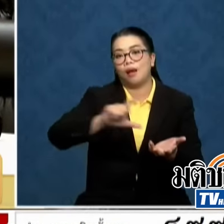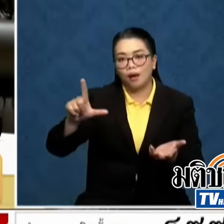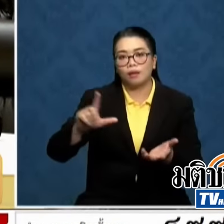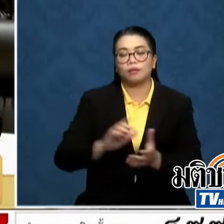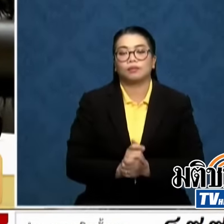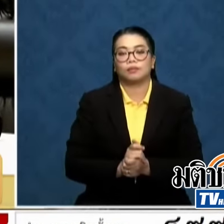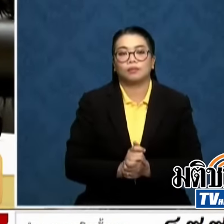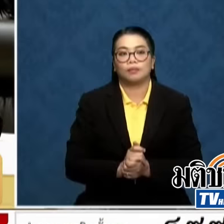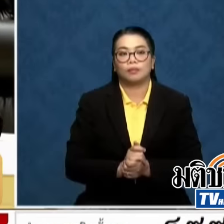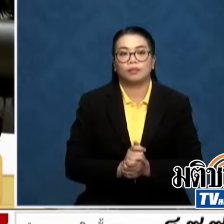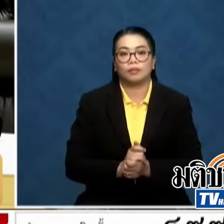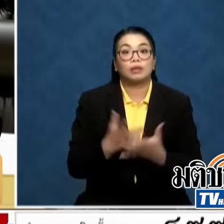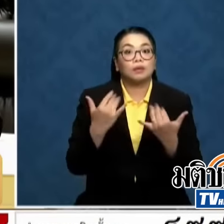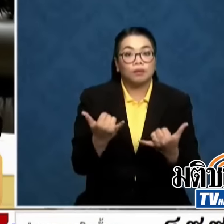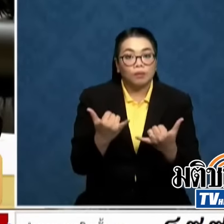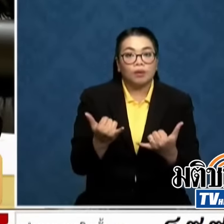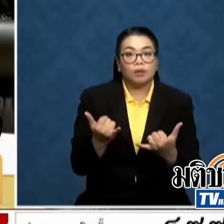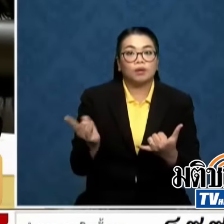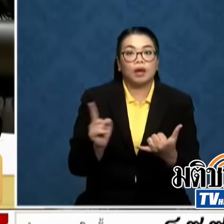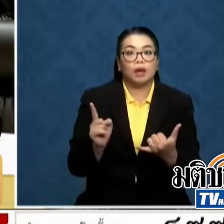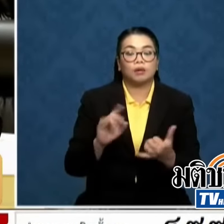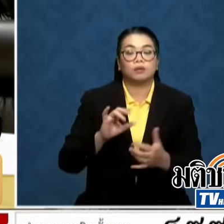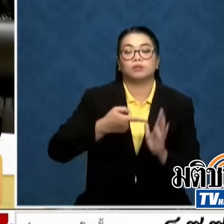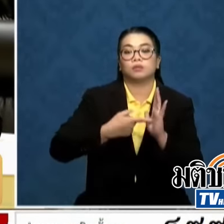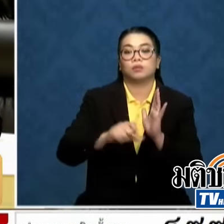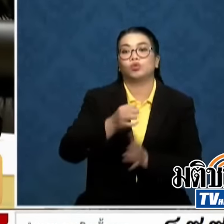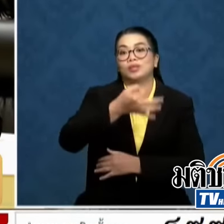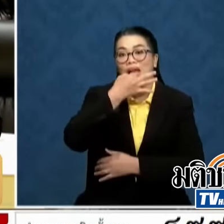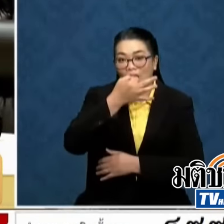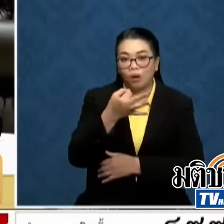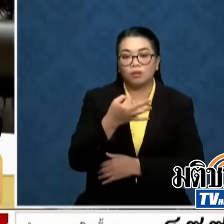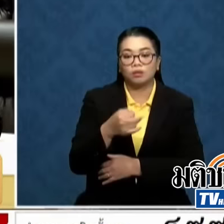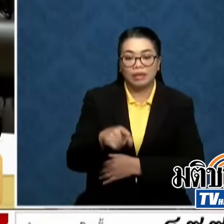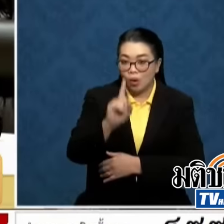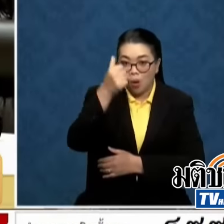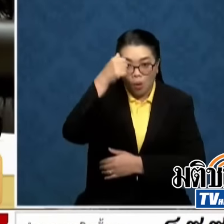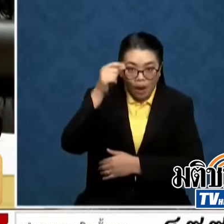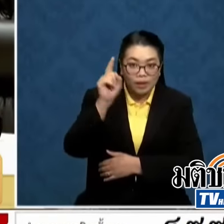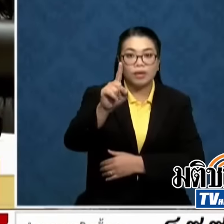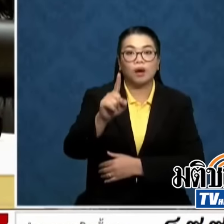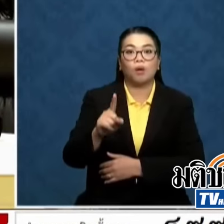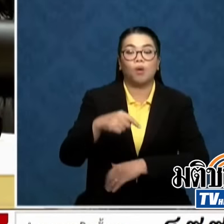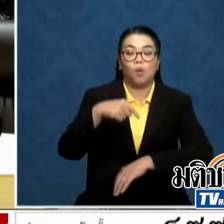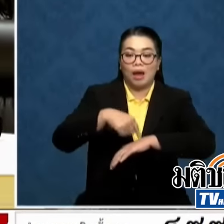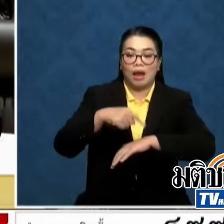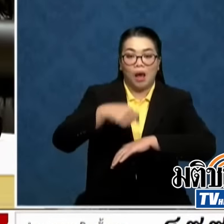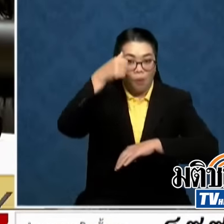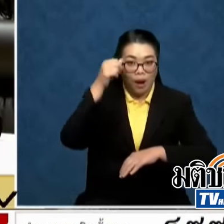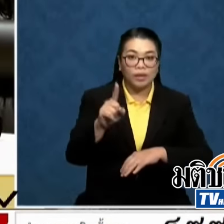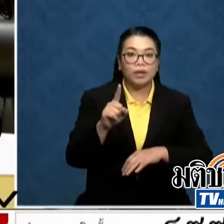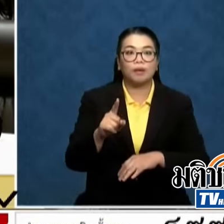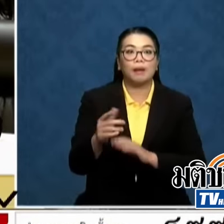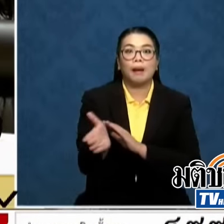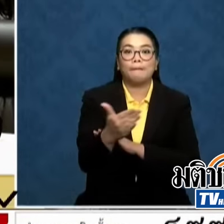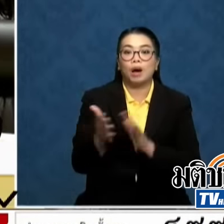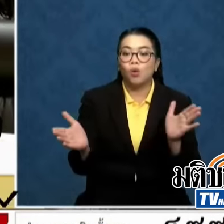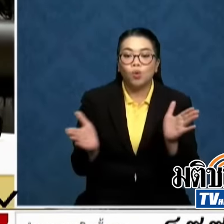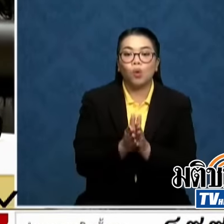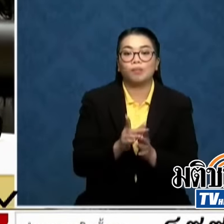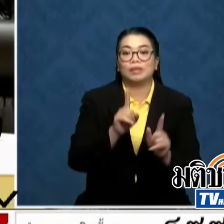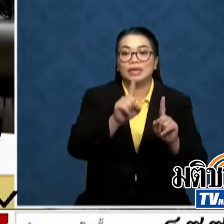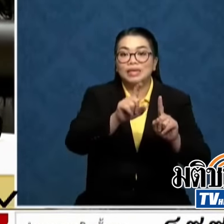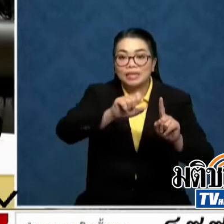2.5 ล้านกิโลวันนี้สมุทรสาครจังหวัดเดียววันเดียวระยะเวลาเดียวปาไปเป็นแสนกิโล